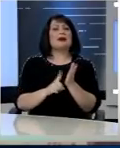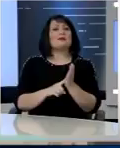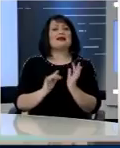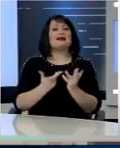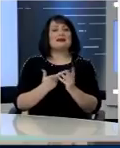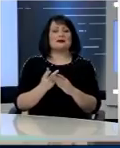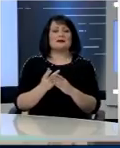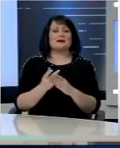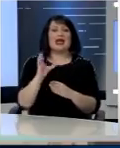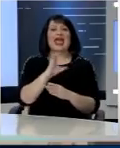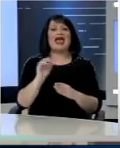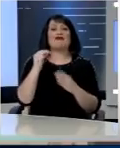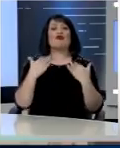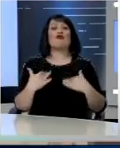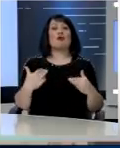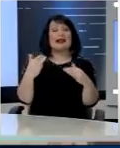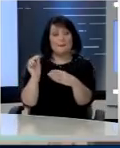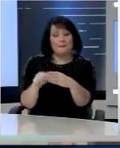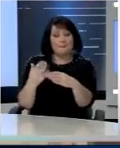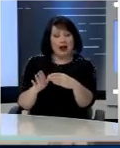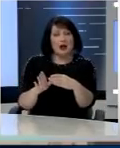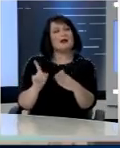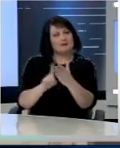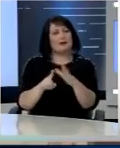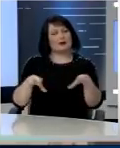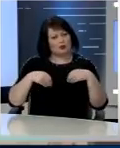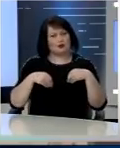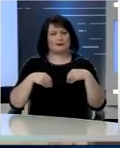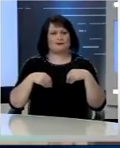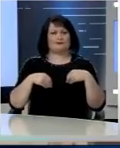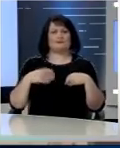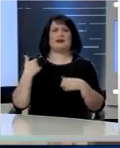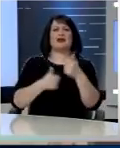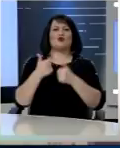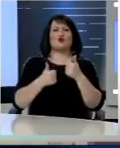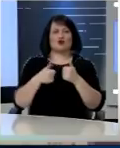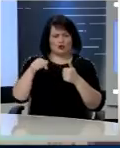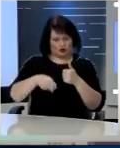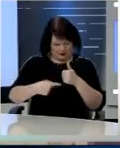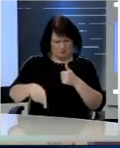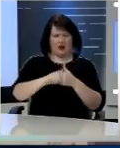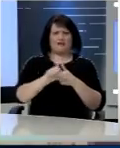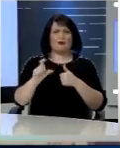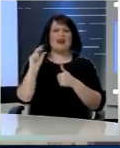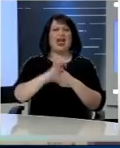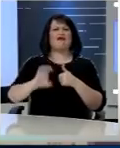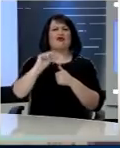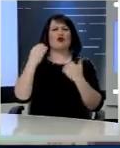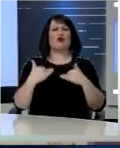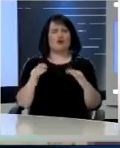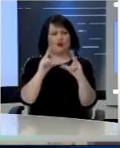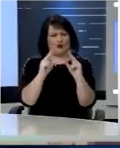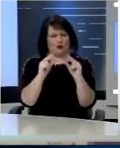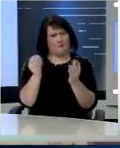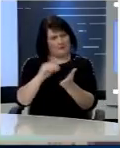ψηφίσματα του Ευρωκοινοβουλίου. Το τελευταίο είναι τον Ιούνιο και αυτήν την εβδομάδα έχουμε και νέα συζήτηση στην Ευρωβουλή, όπου